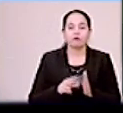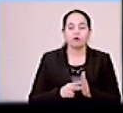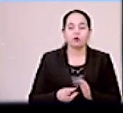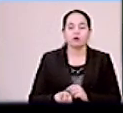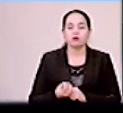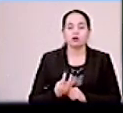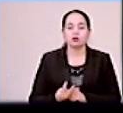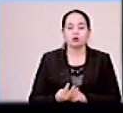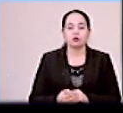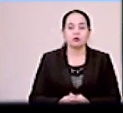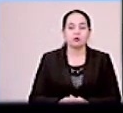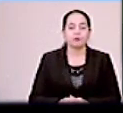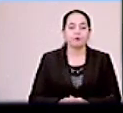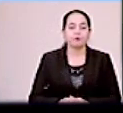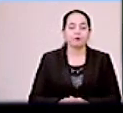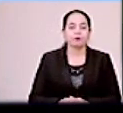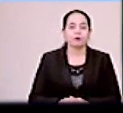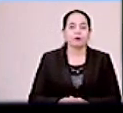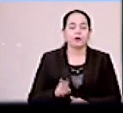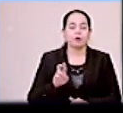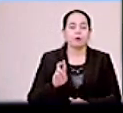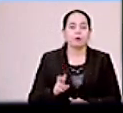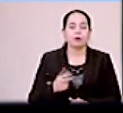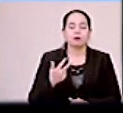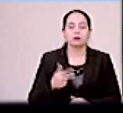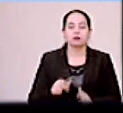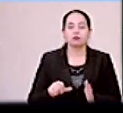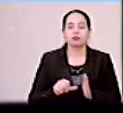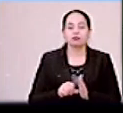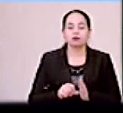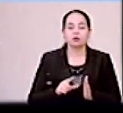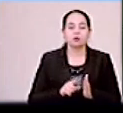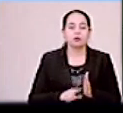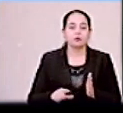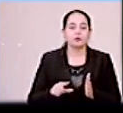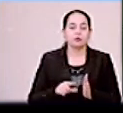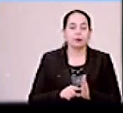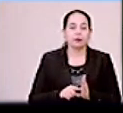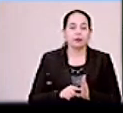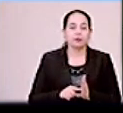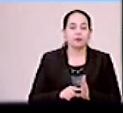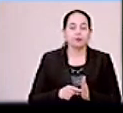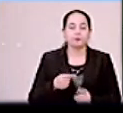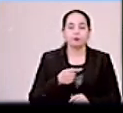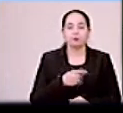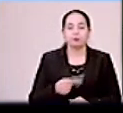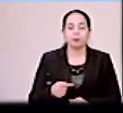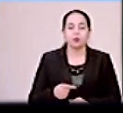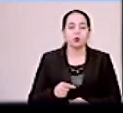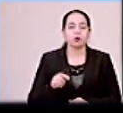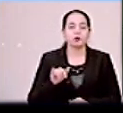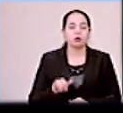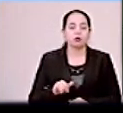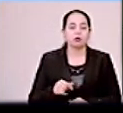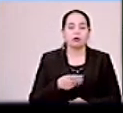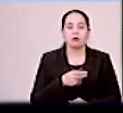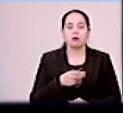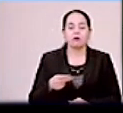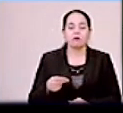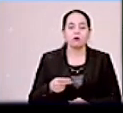8 четырнадцатых. Пункт Б. 36 77 минус y